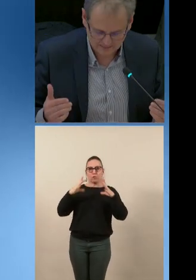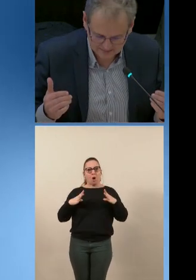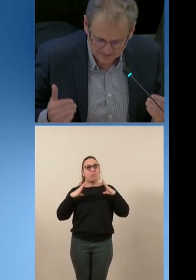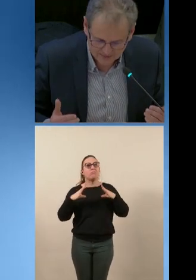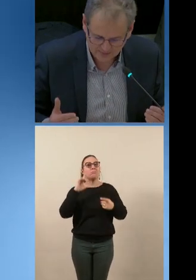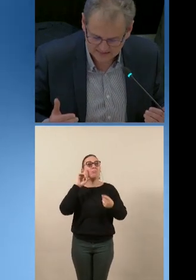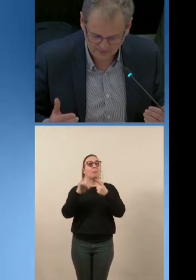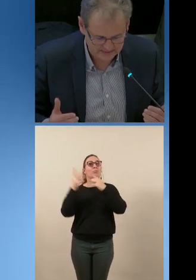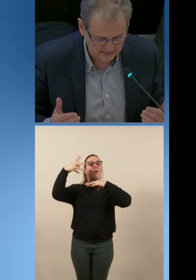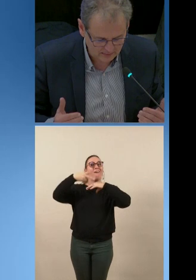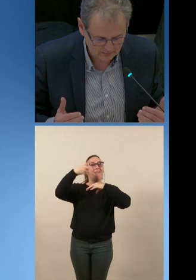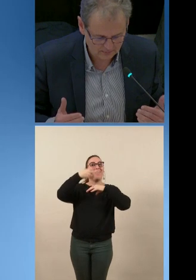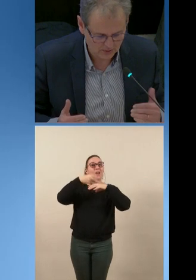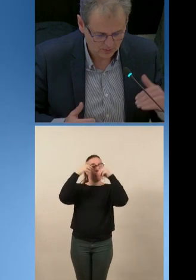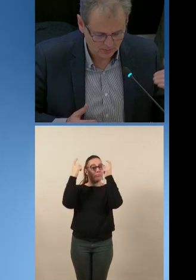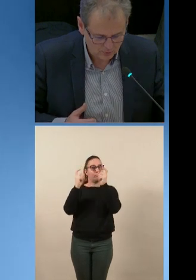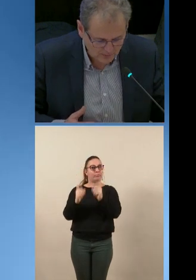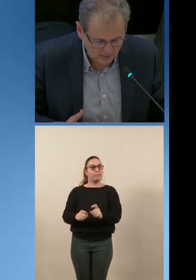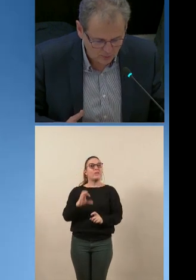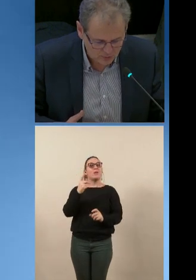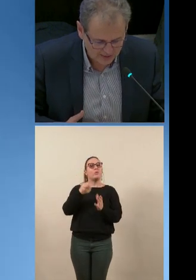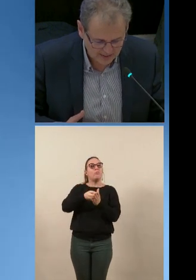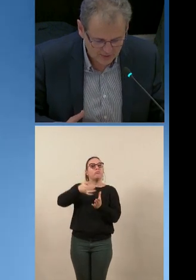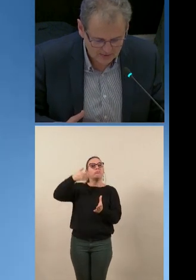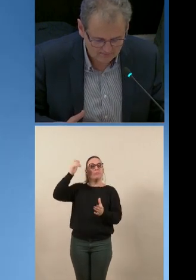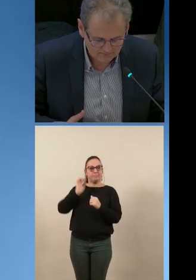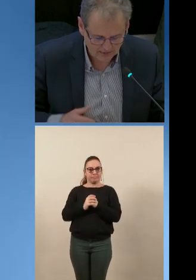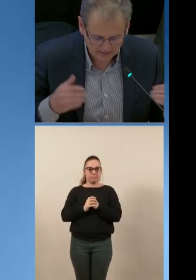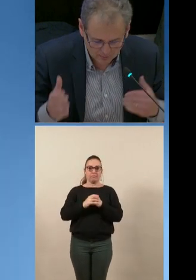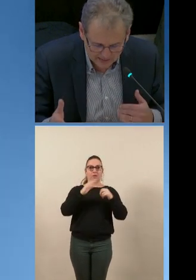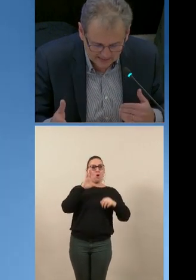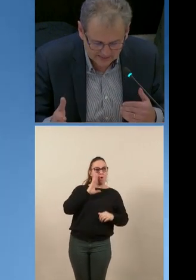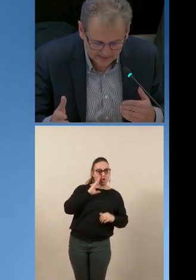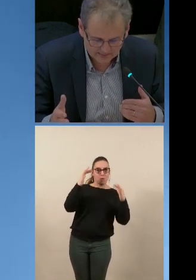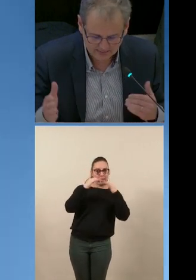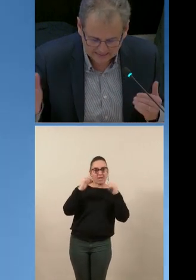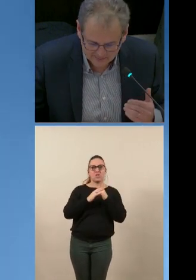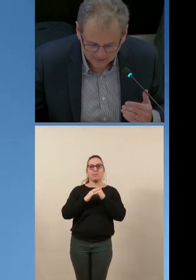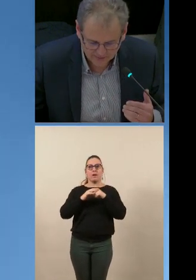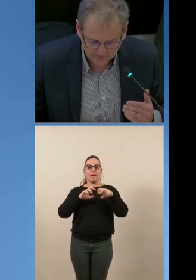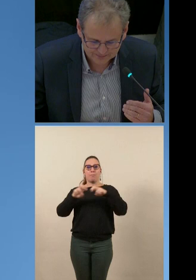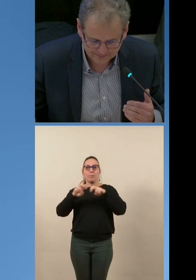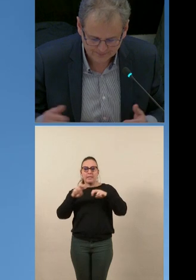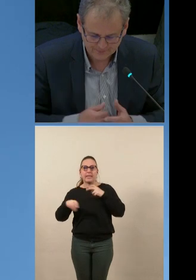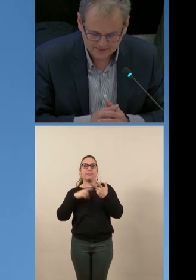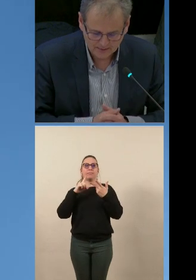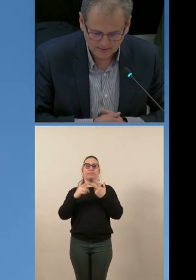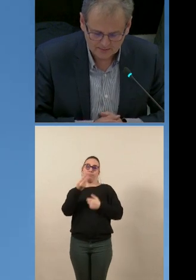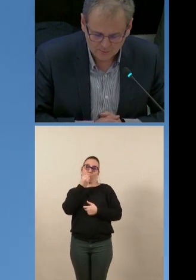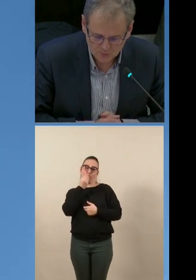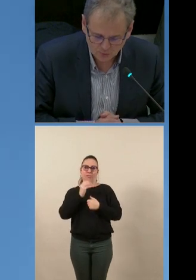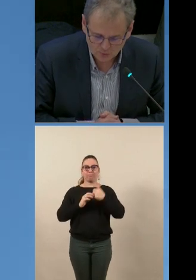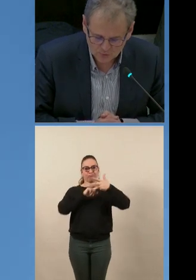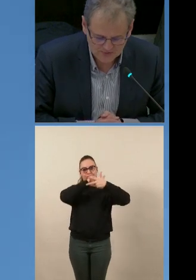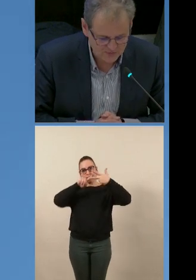les émissions de gaz à effet de serre d'une part le logement et l'énergie les mobilité l'alimentation